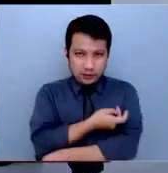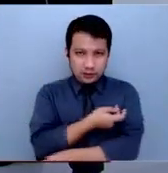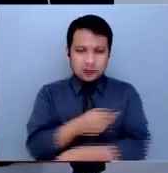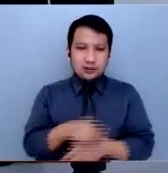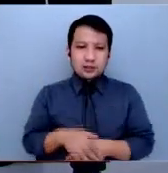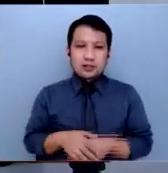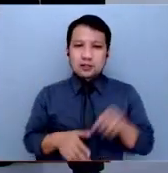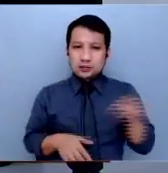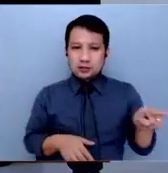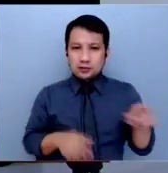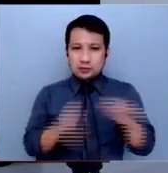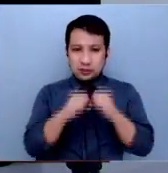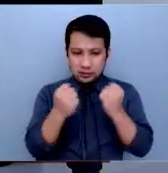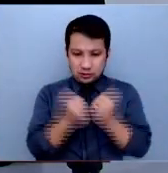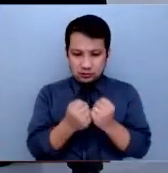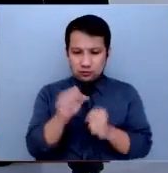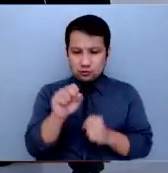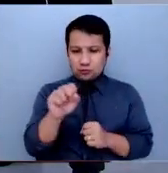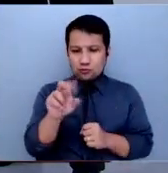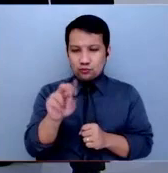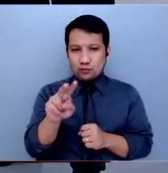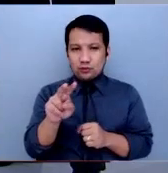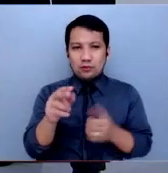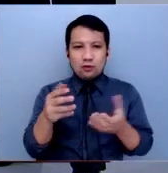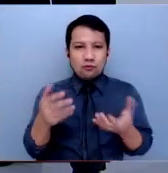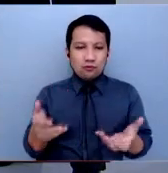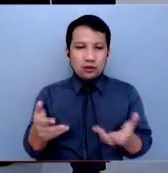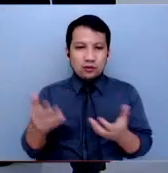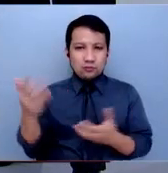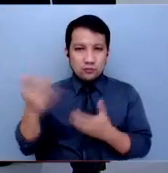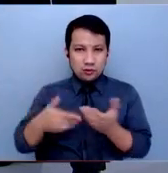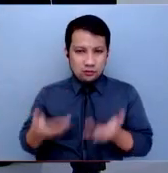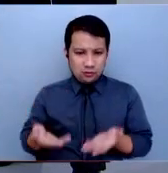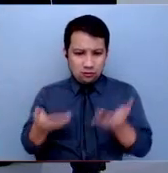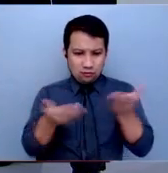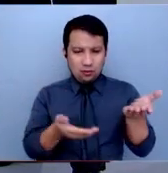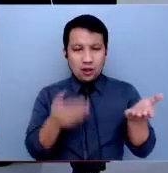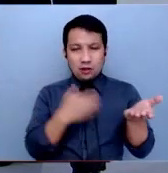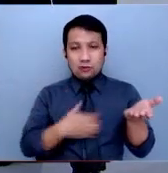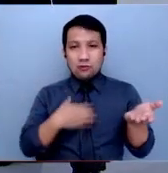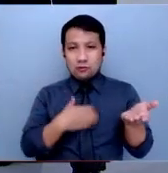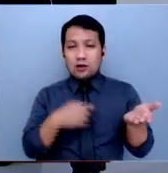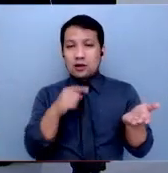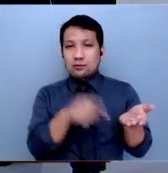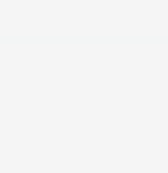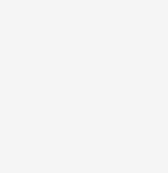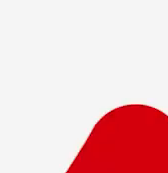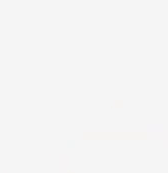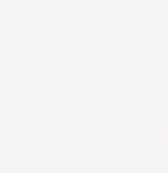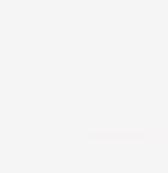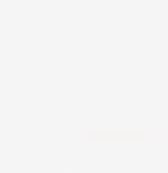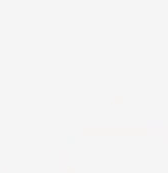po yan sa Section 12. Pero yun lang, wala pa pong naghahain ng kahit anong reklamo sa mga korte.